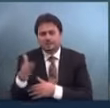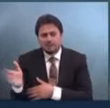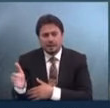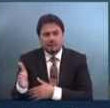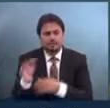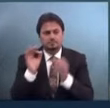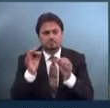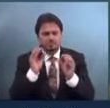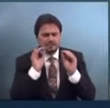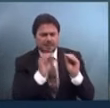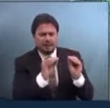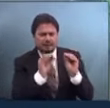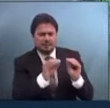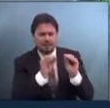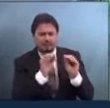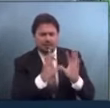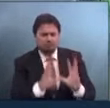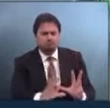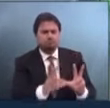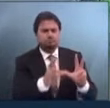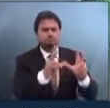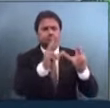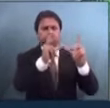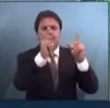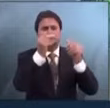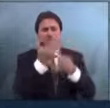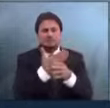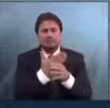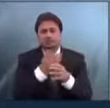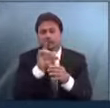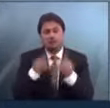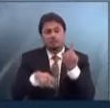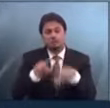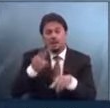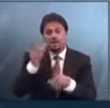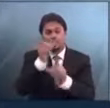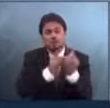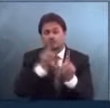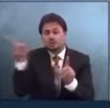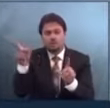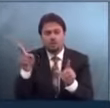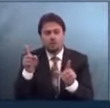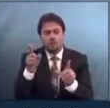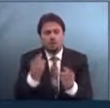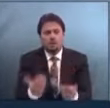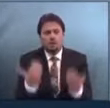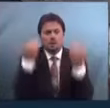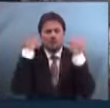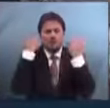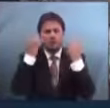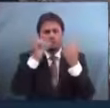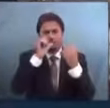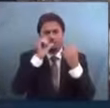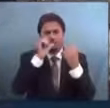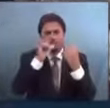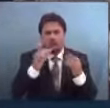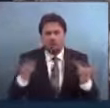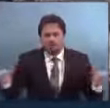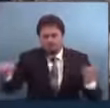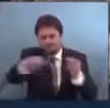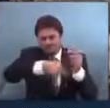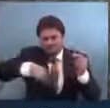استنزاف الحصص المائيه للمشاريع الاروائيه كما حصل من تجاوزات احواض الاسماك التي